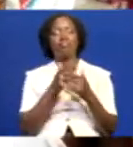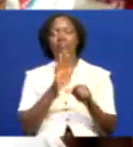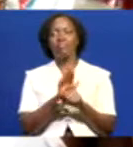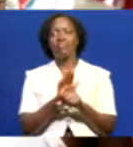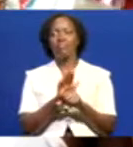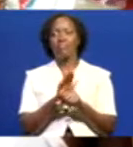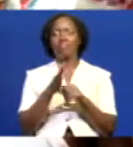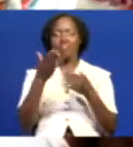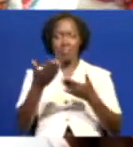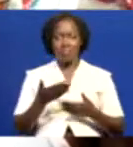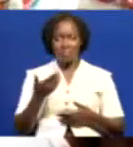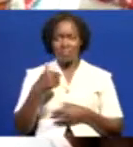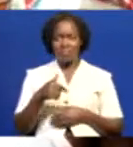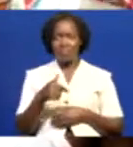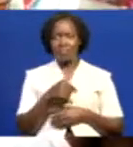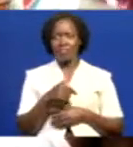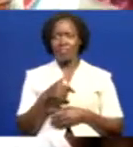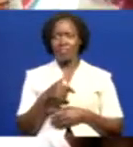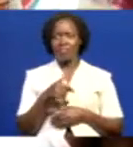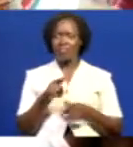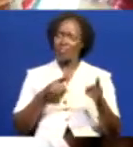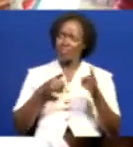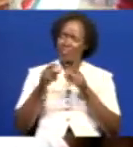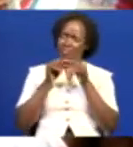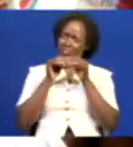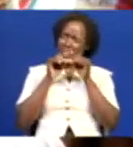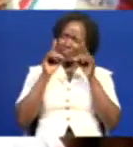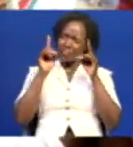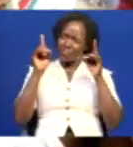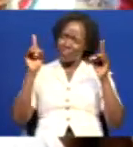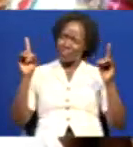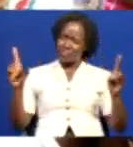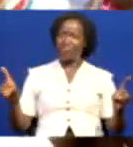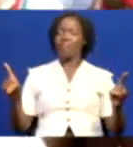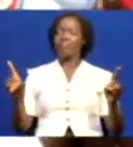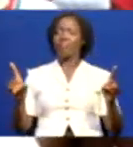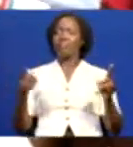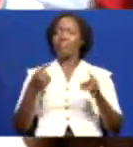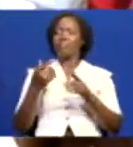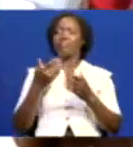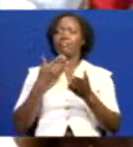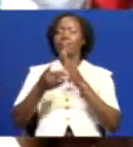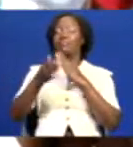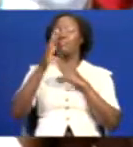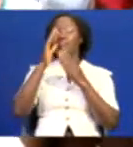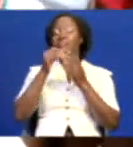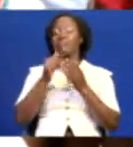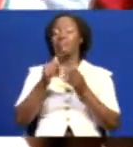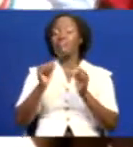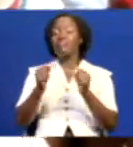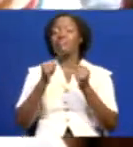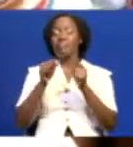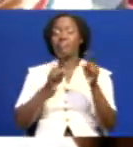venye wametukaribisha, hata ingawa safari ni mbali, tunasema asanti Mwenyezi Mungu ambaye ametuwezesha kufika siku ya leo.